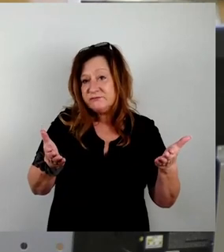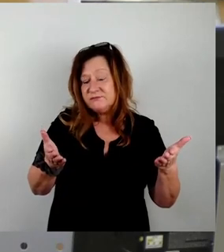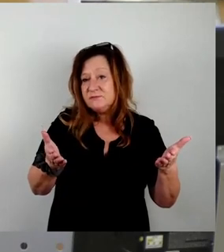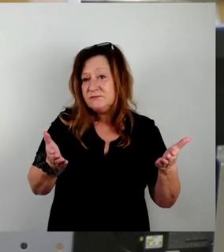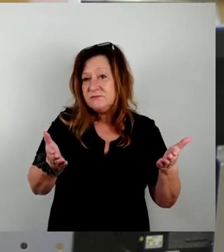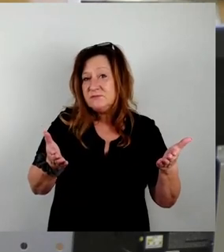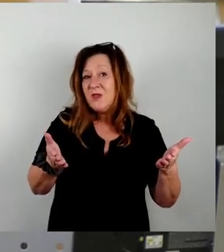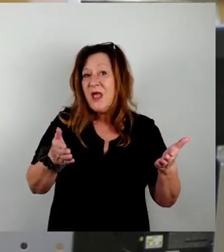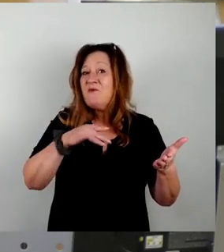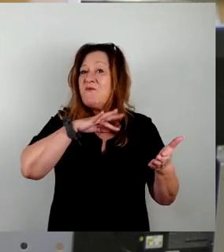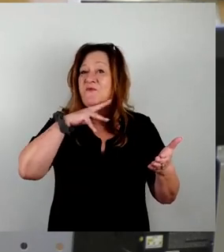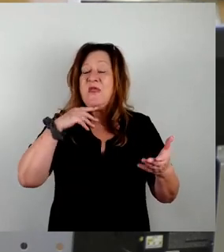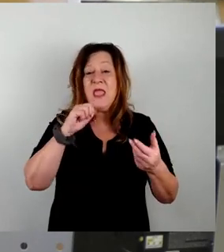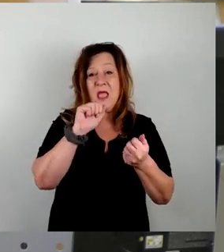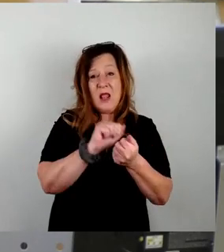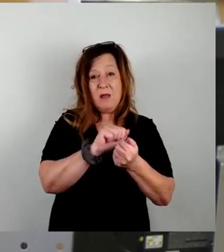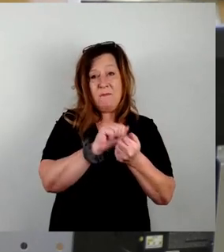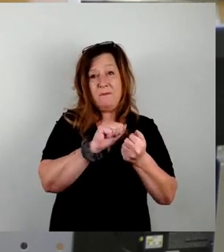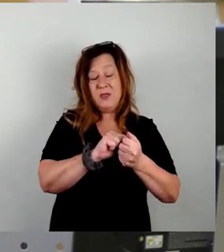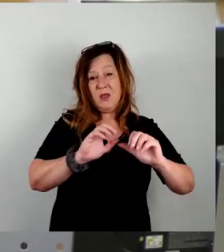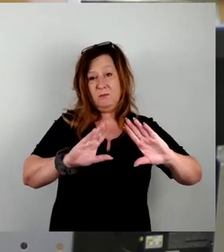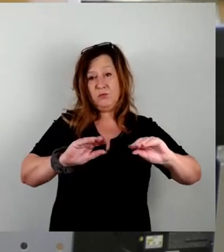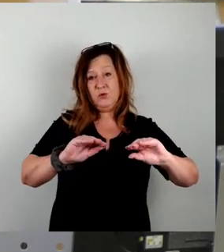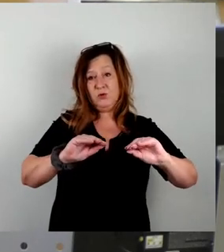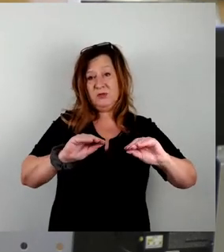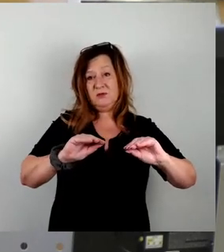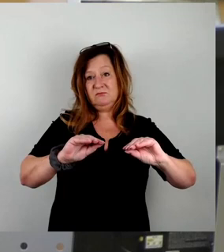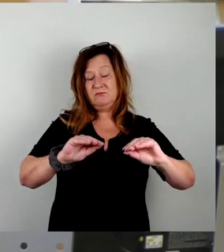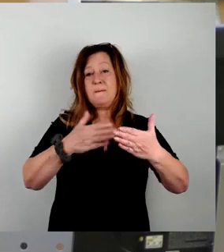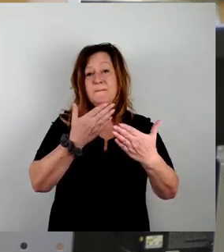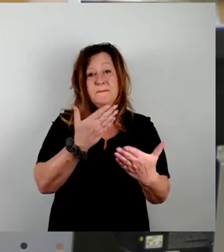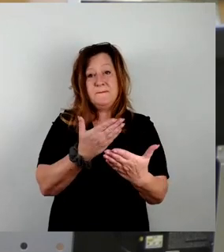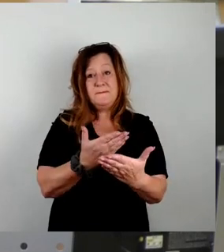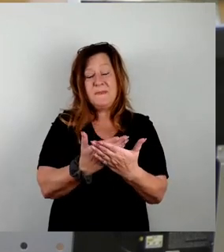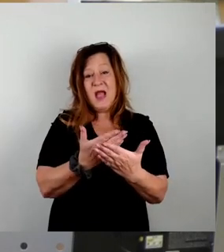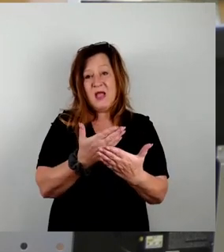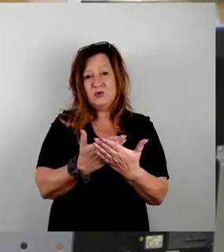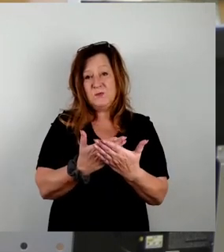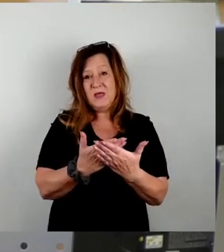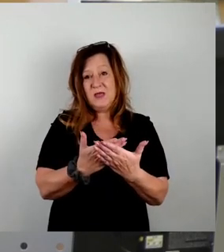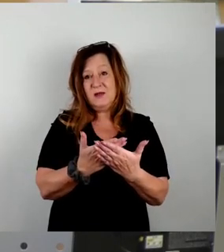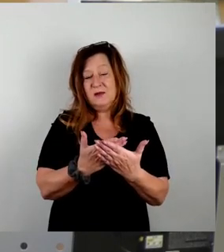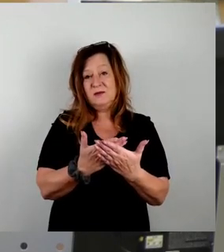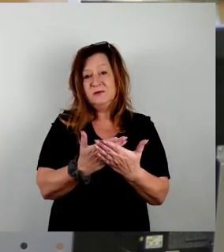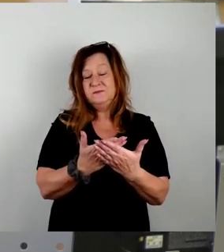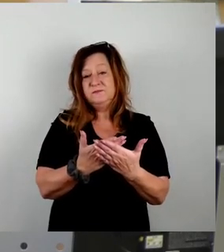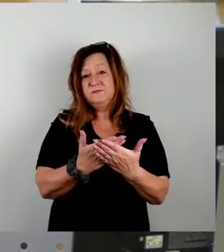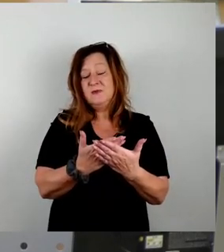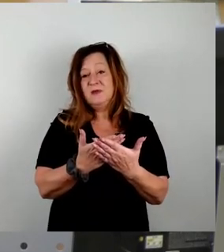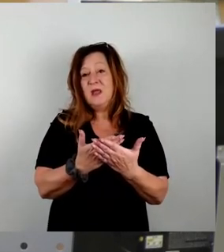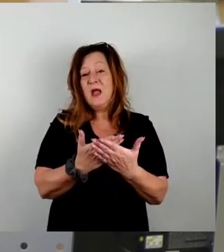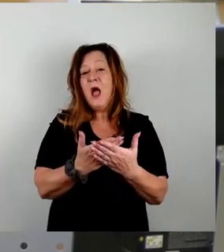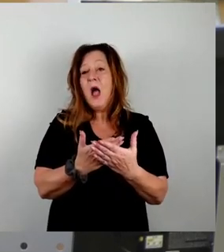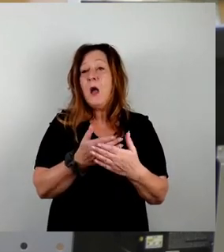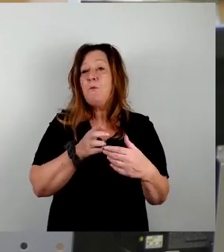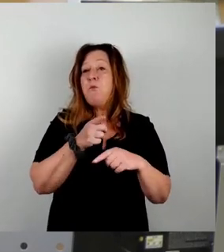wird. Ein Beispiel ist, dass ich immer meine Abfallgebühren